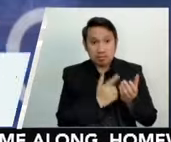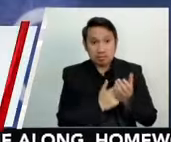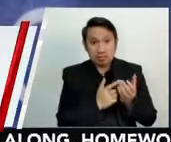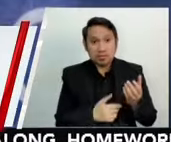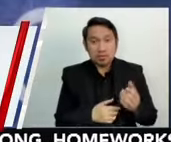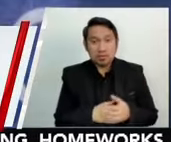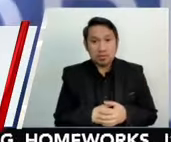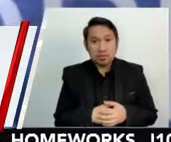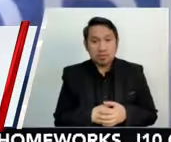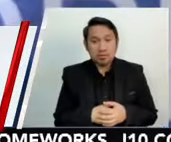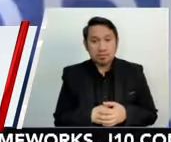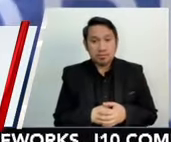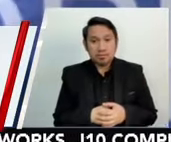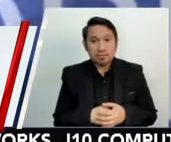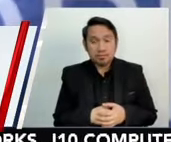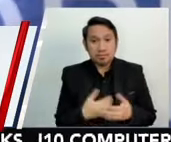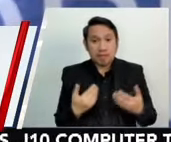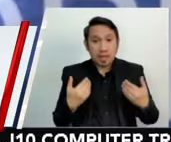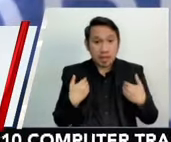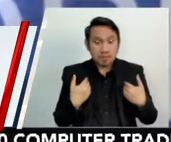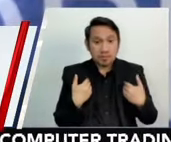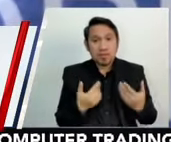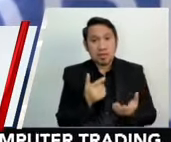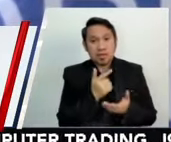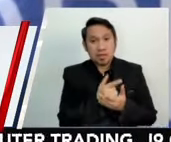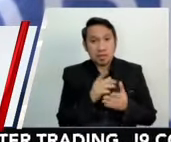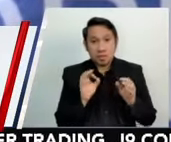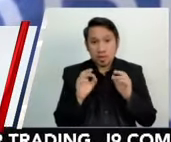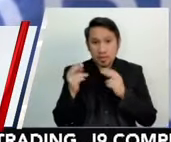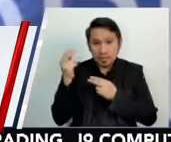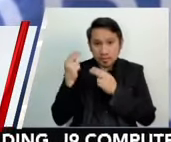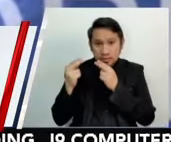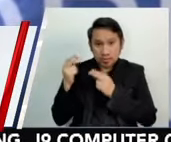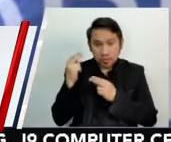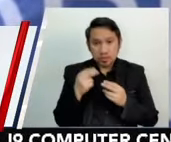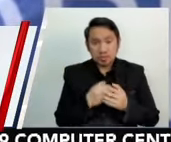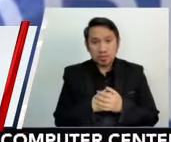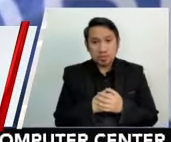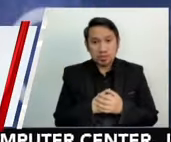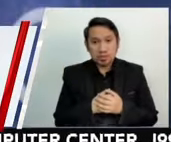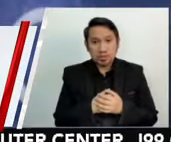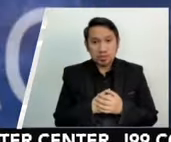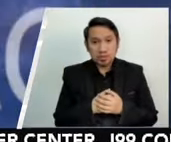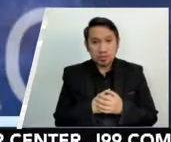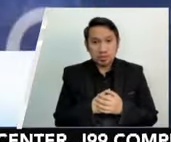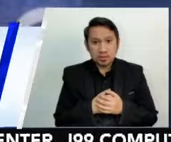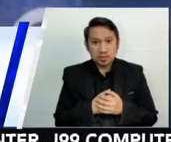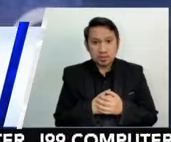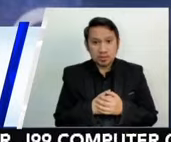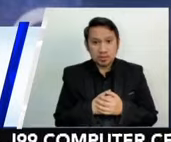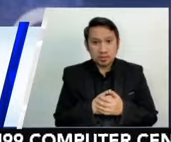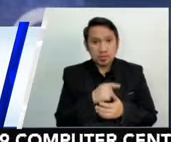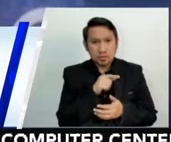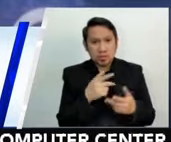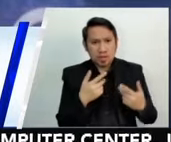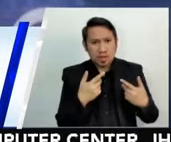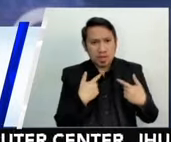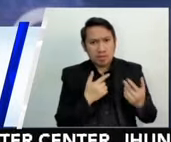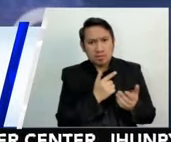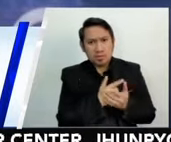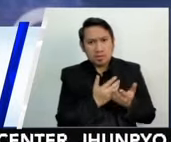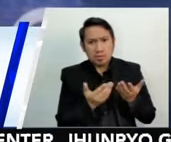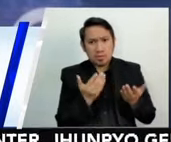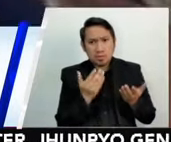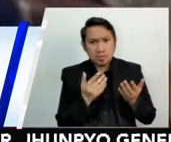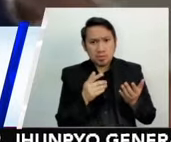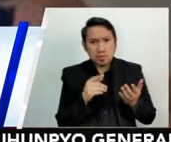siyang armas, wala namang history. I'd say he's armed. So pasiguro Richie masabi na armed and